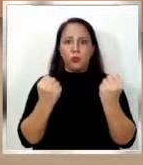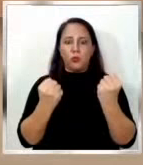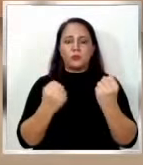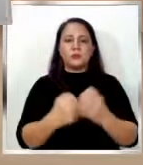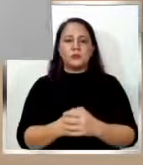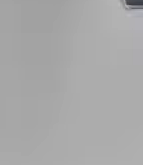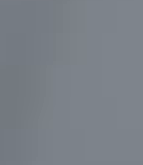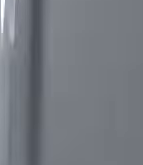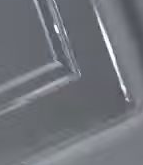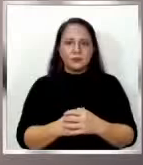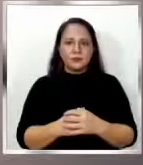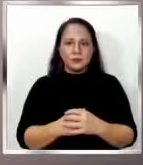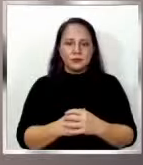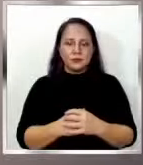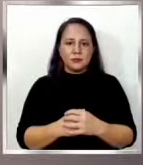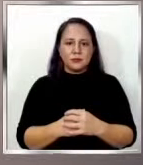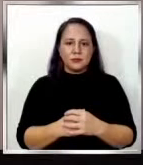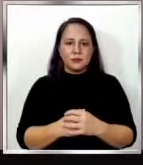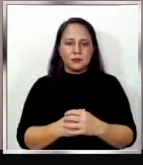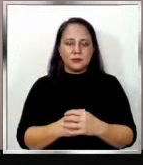Gonzalez.